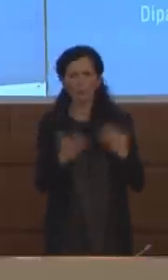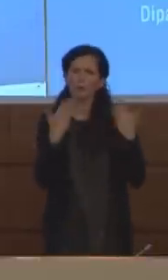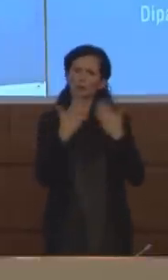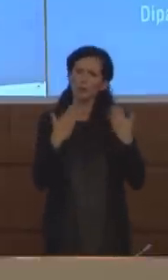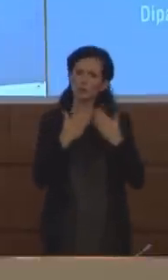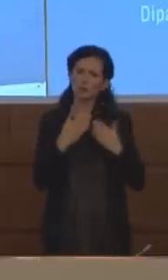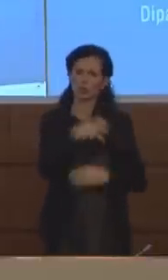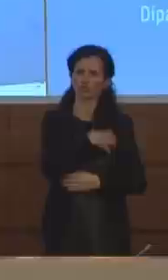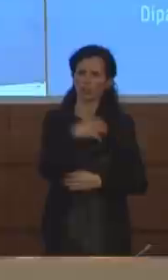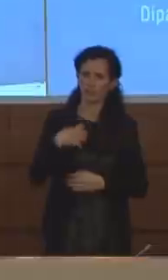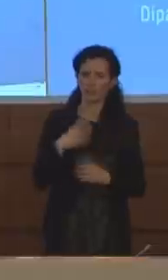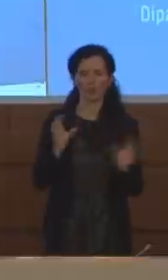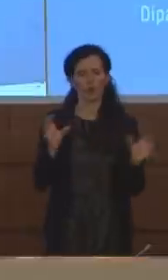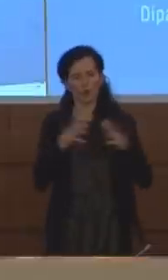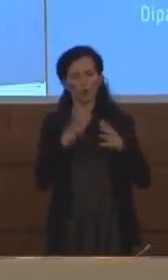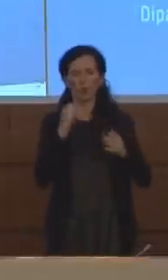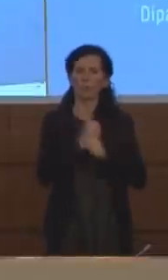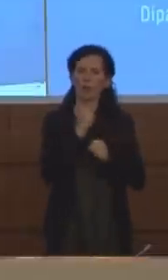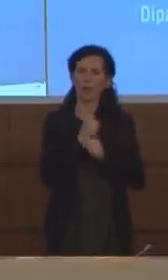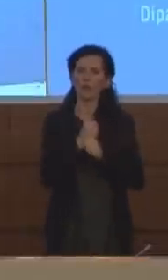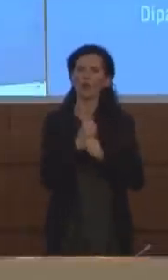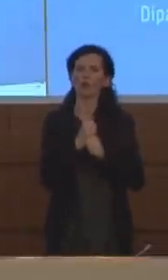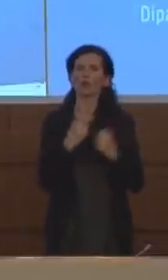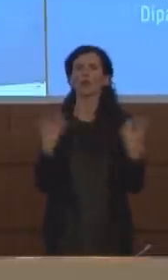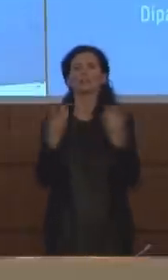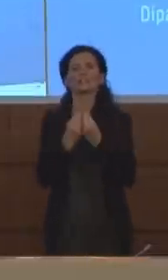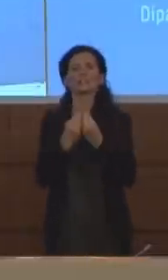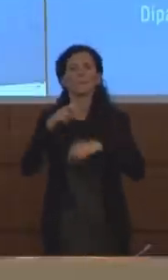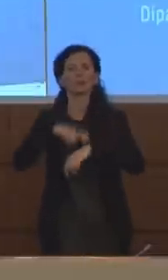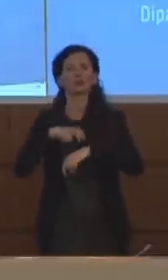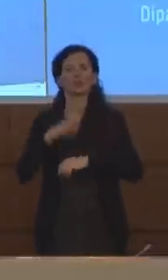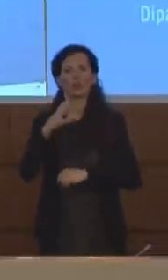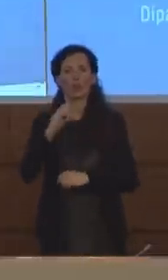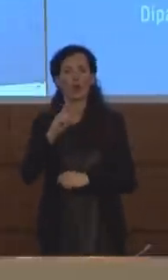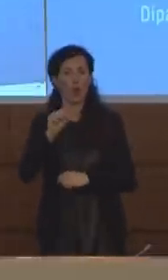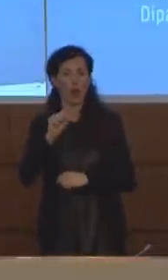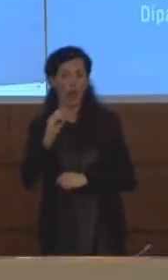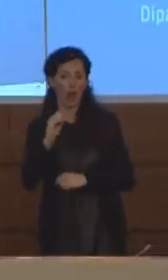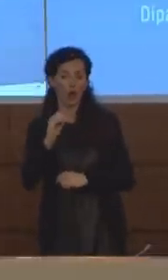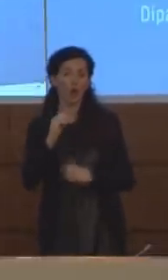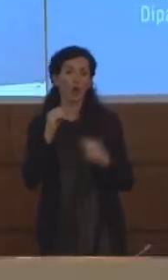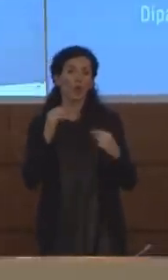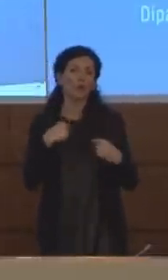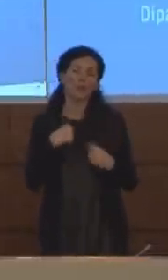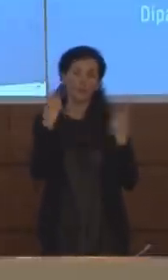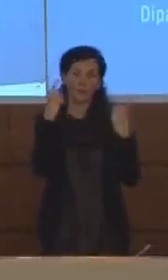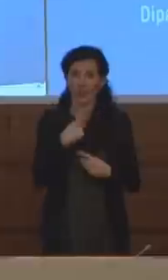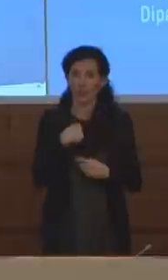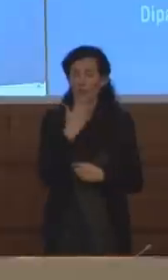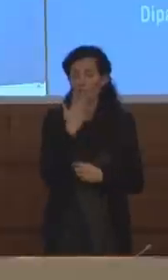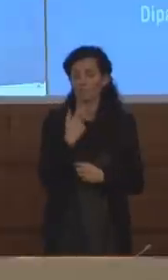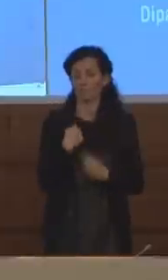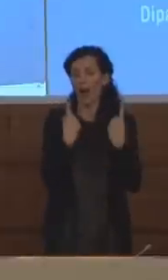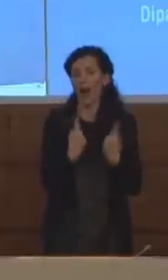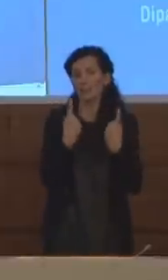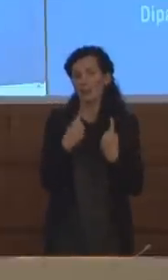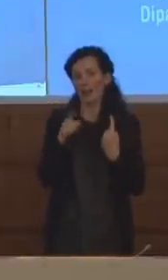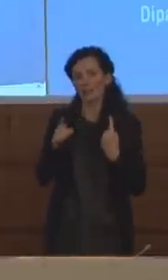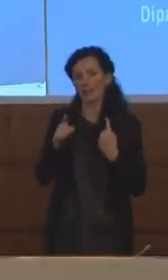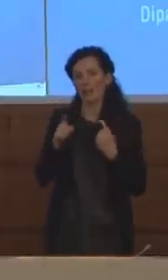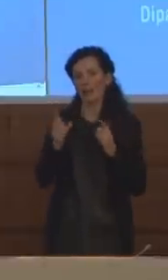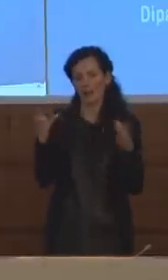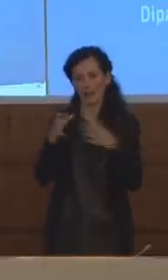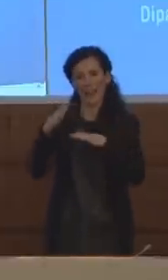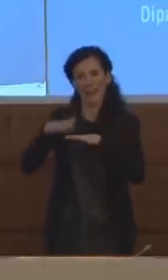di lavoro presieduto dal dottor colao quindi io voglio aspettare gli esiti di queste valutazioni per